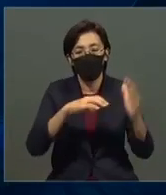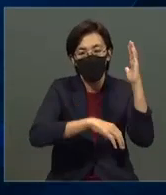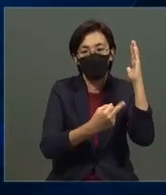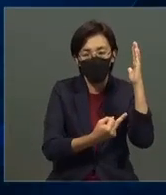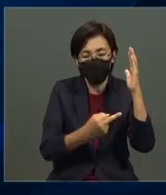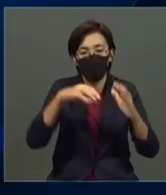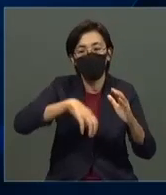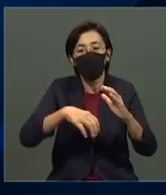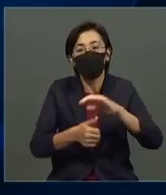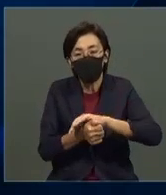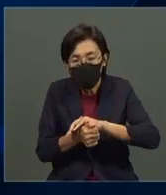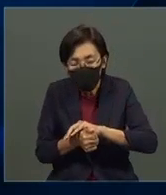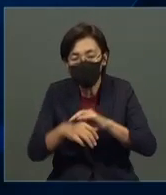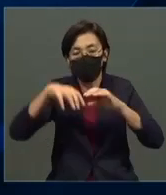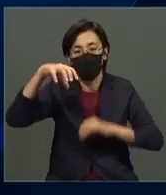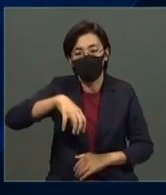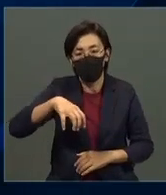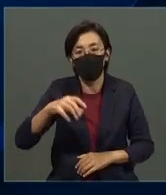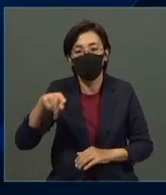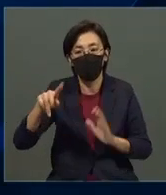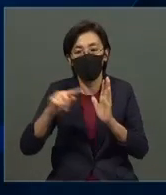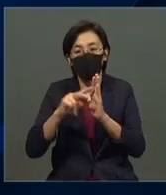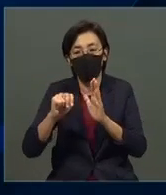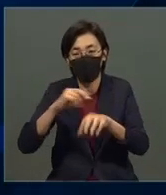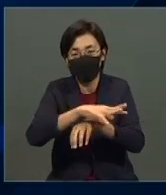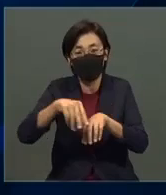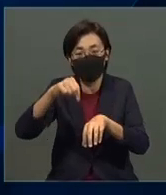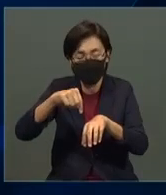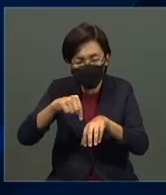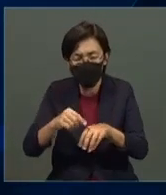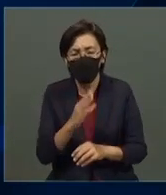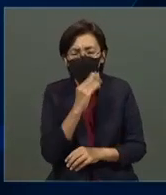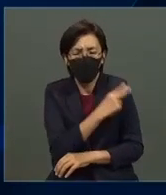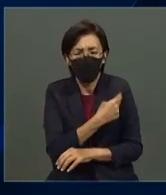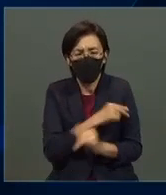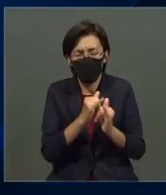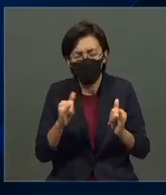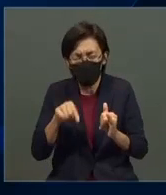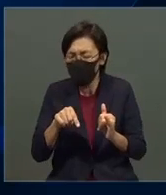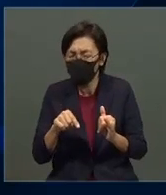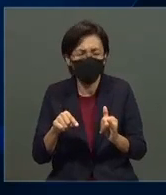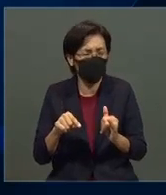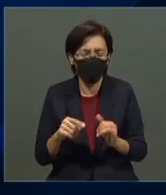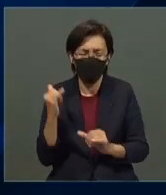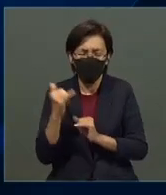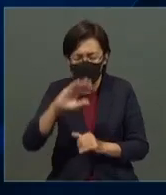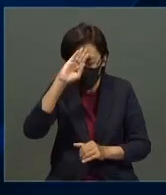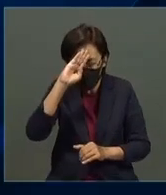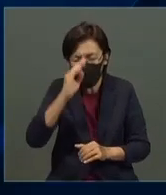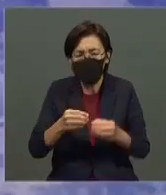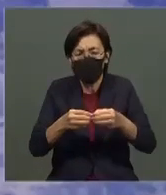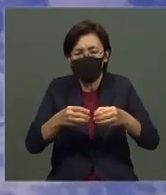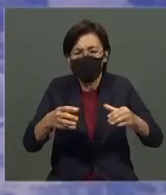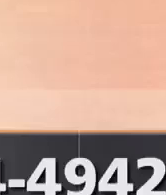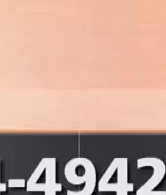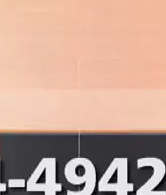เกาะเต่าก็เหมือนกันนะครับถ้าเกินศักยภาพของการรองรับของโรงพยาบาลเกาะสมุยก็ต้องพิจารณาตรงนี้วาง